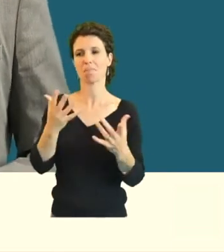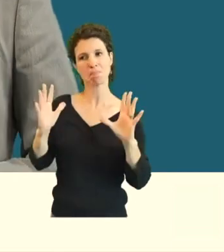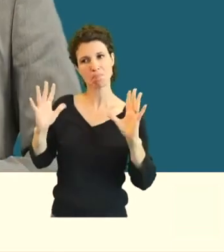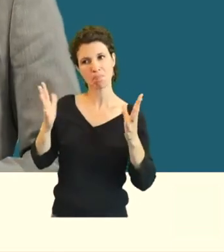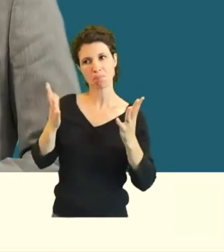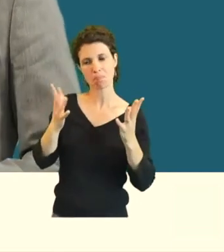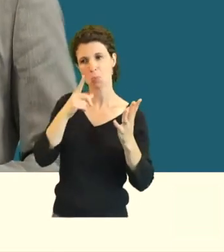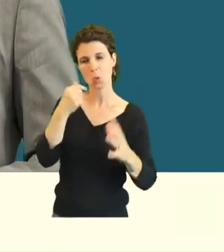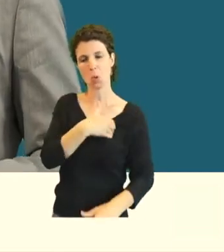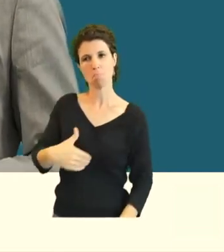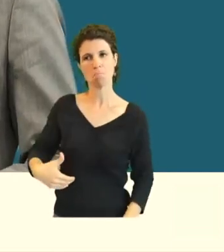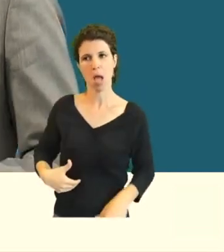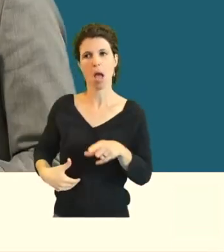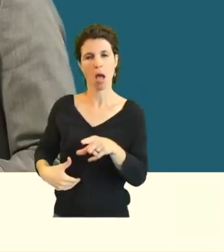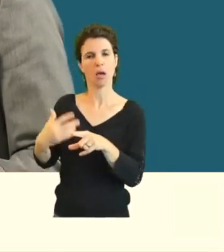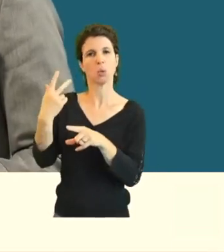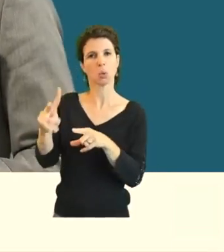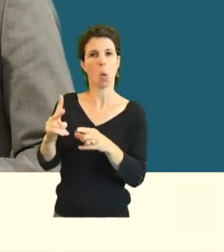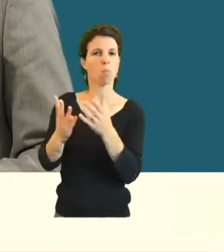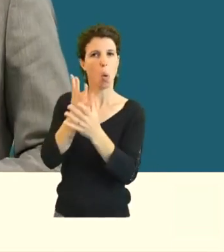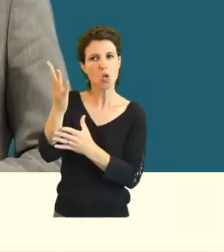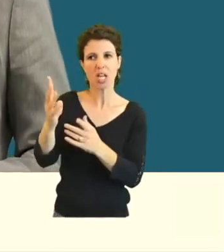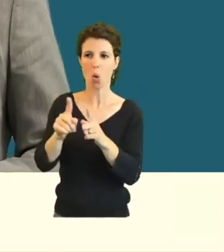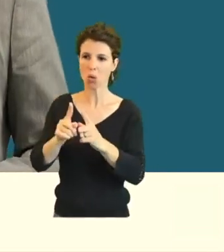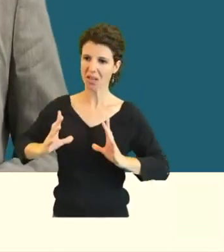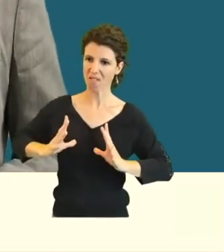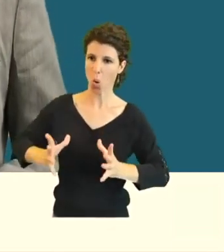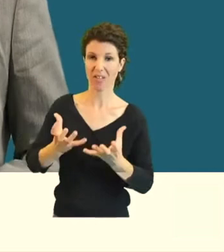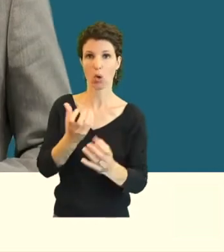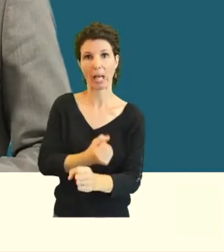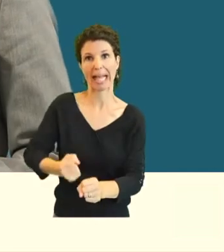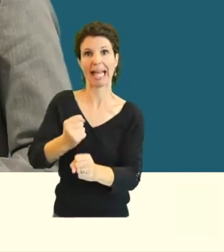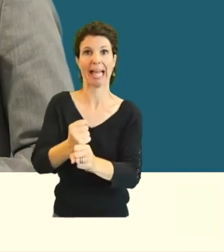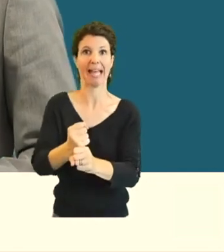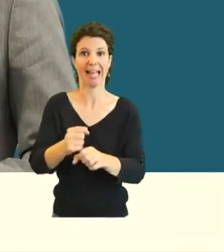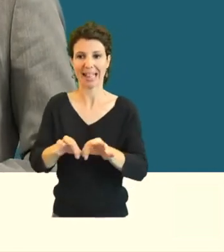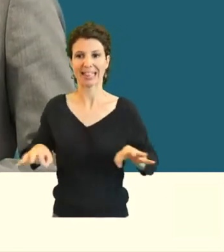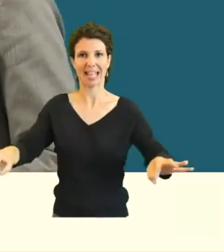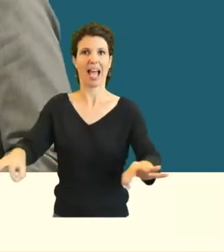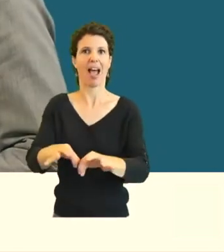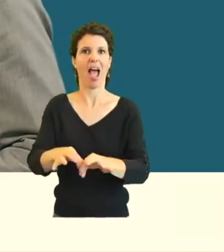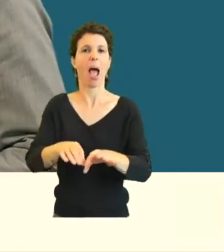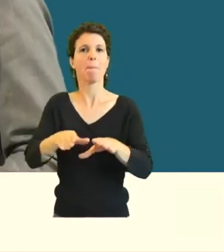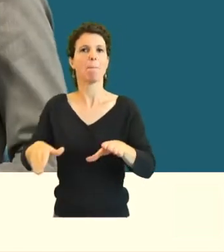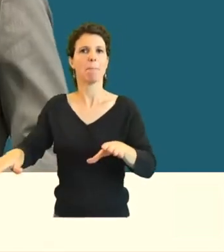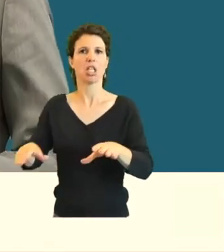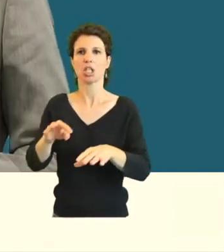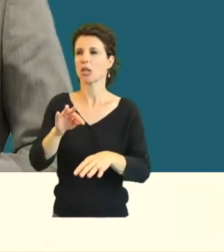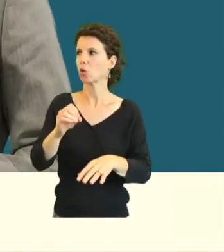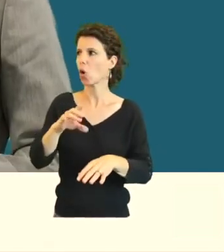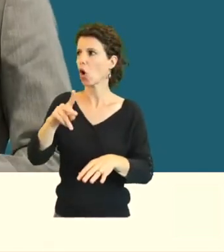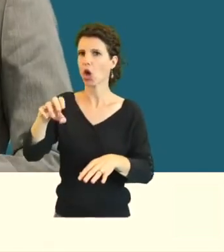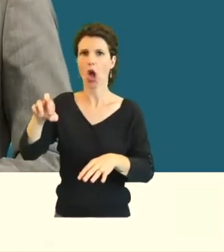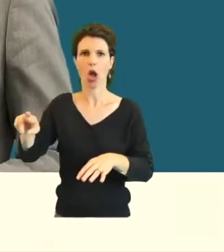maire pour son projet et sa volonté de créer un terrain de beach soccer à côté du gymnase de Sautel. À savoir